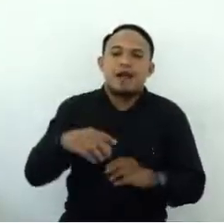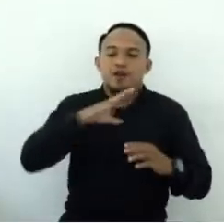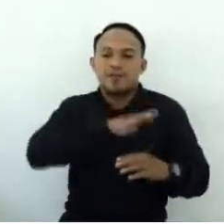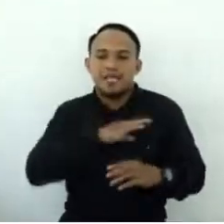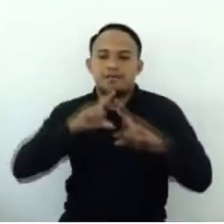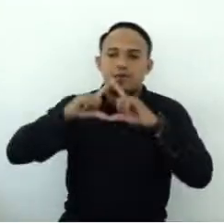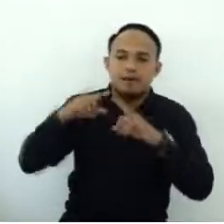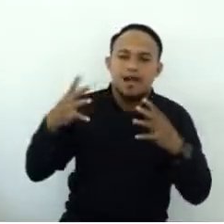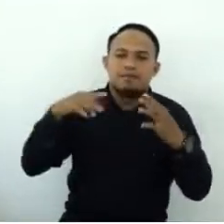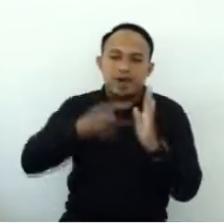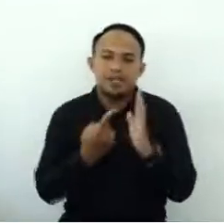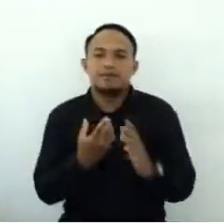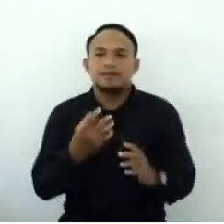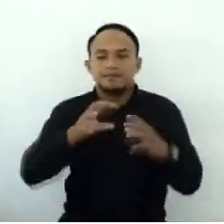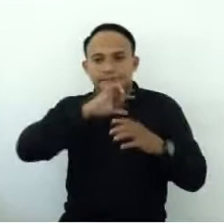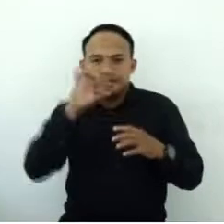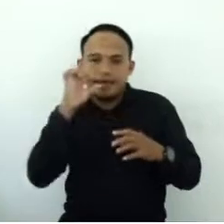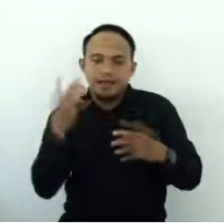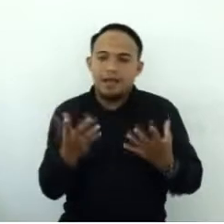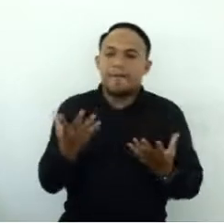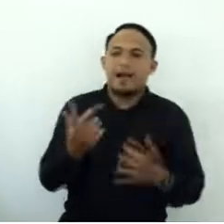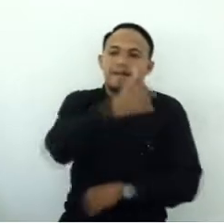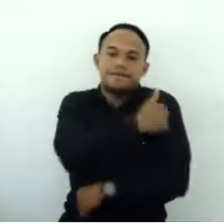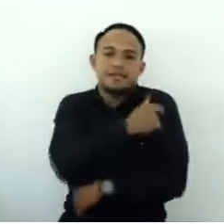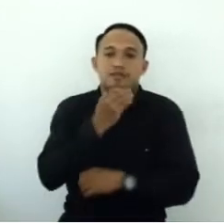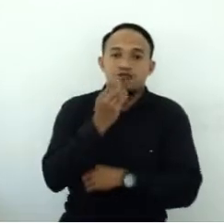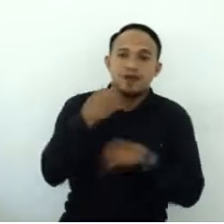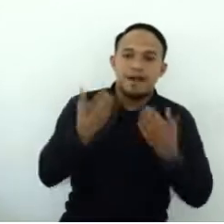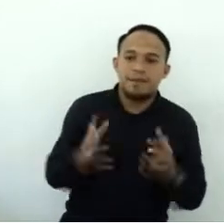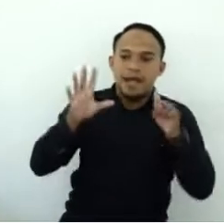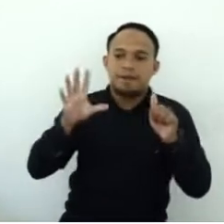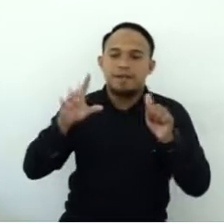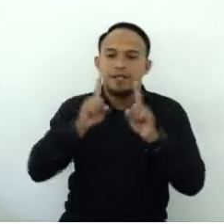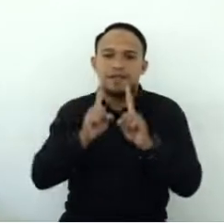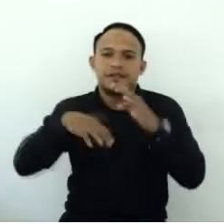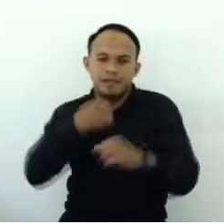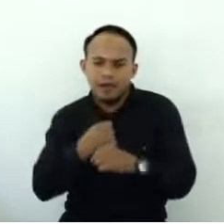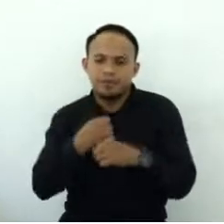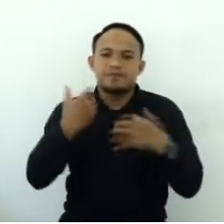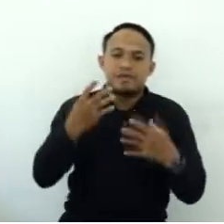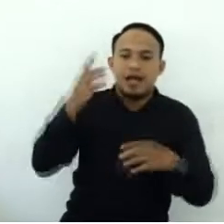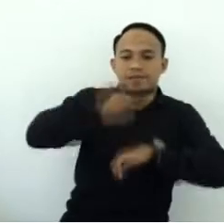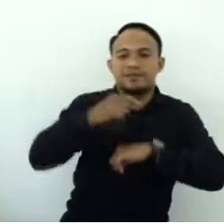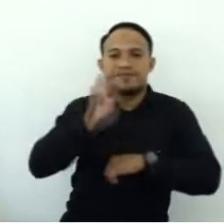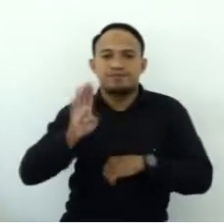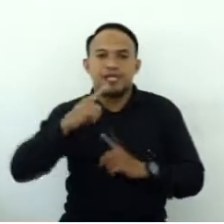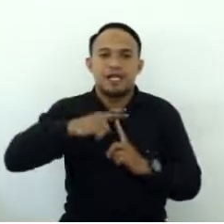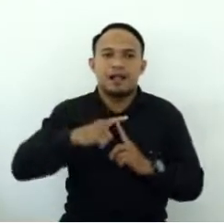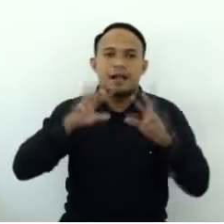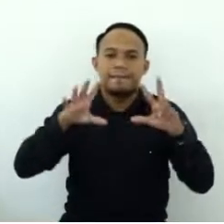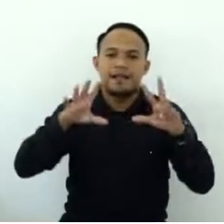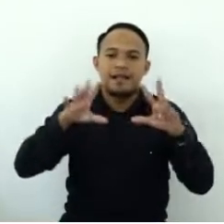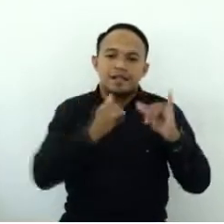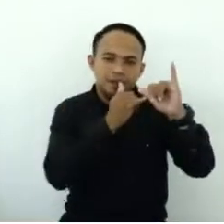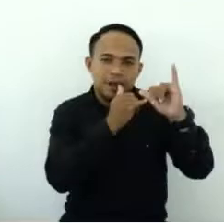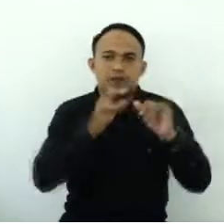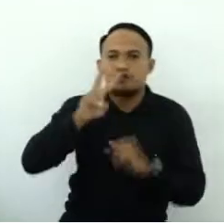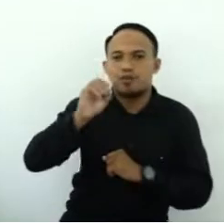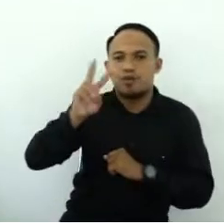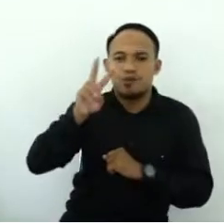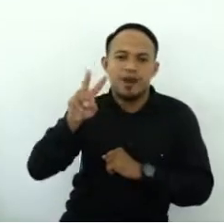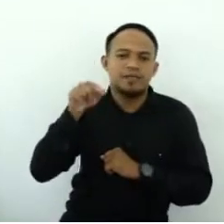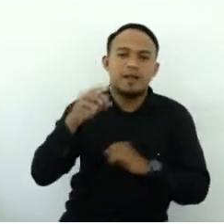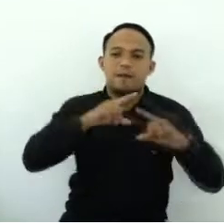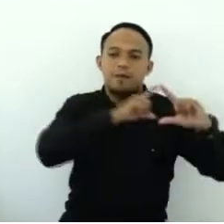Pemerintah Kabupaten Boalemo mulai melaksanakan vaksinasi usia enam hingga sebelas tahun pada 18 Jan